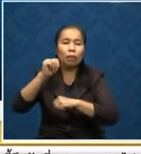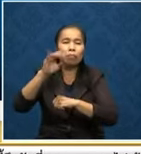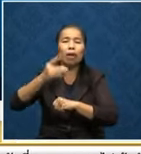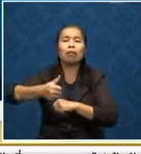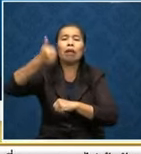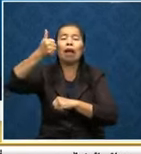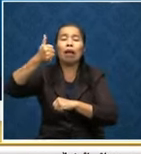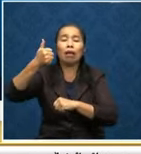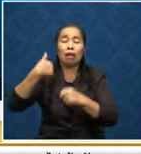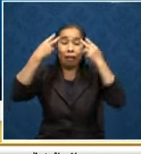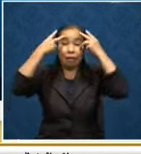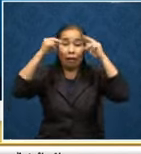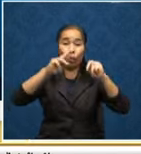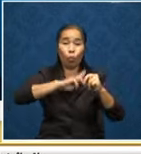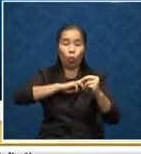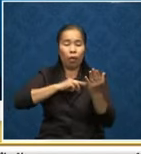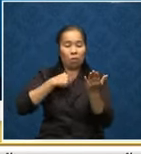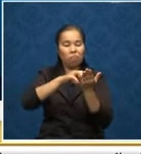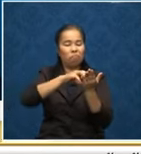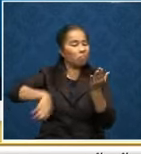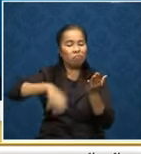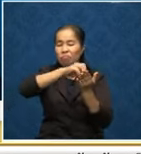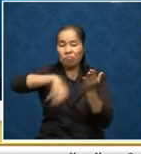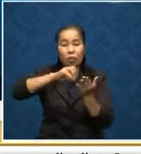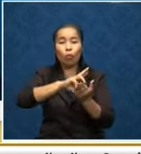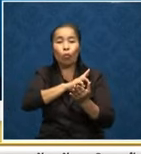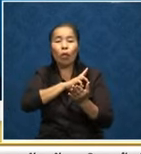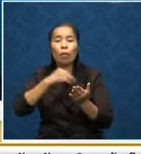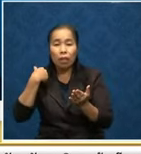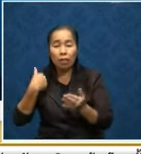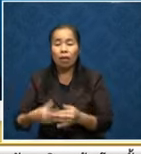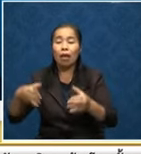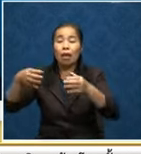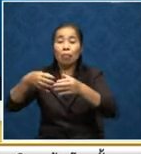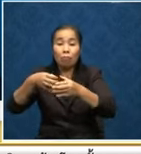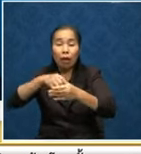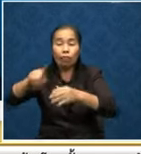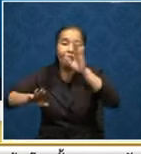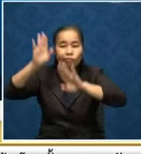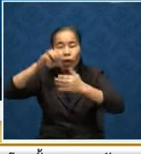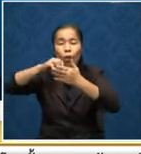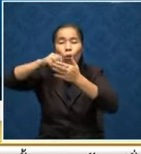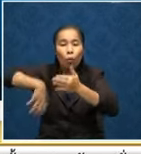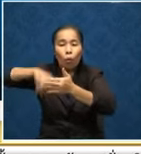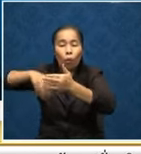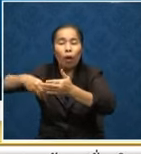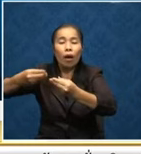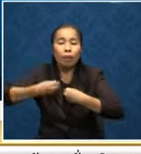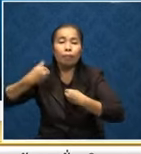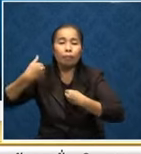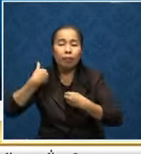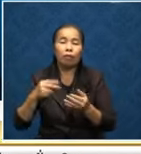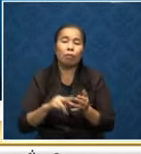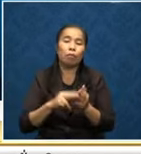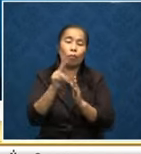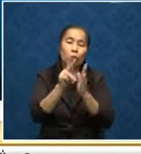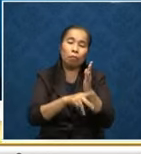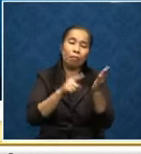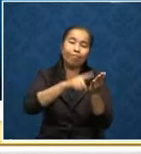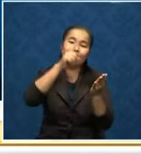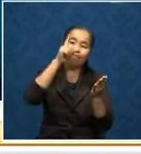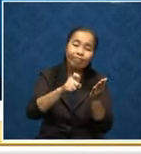ปัดตกเนื่องจากเป็นร่างการเงินไป59ฉบับหักลบส่วนที่ตกในสภาหักลบส่วนอื่นๆออกไปเนี่ยกฎหมายแท้งถึง349